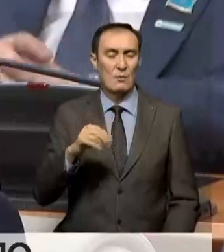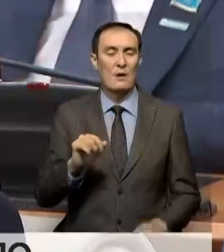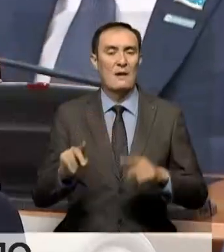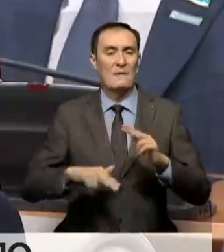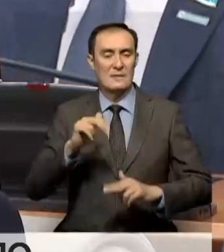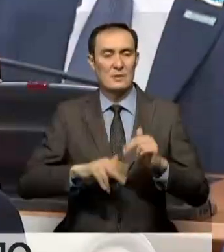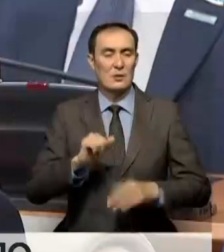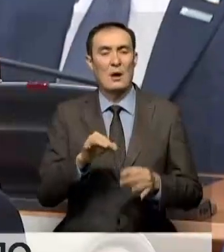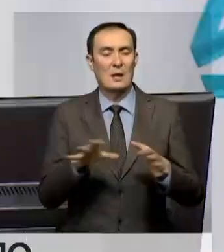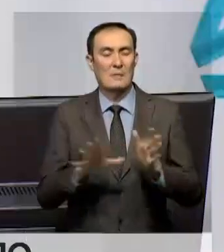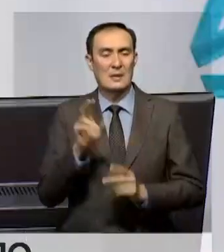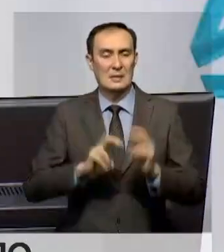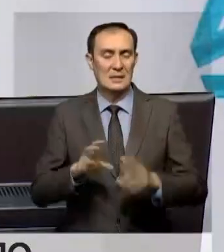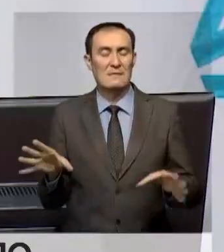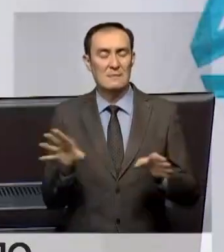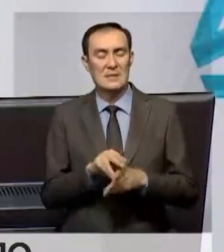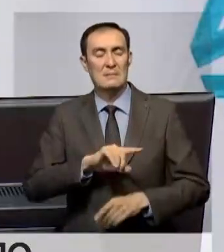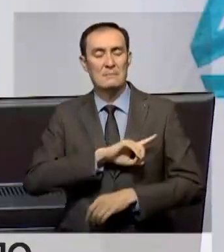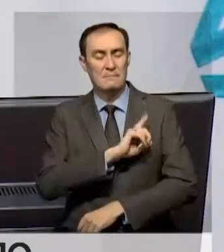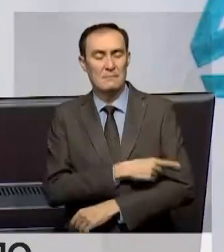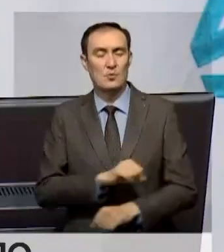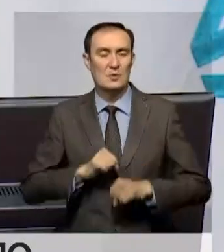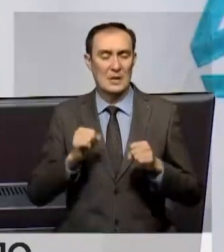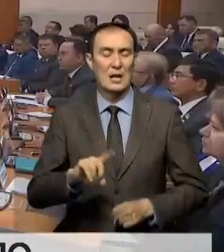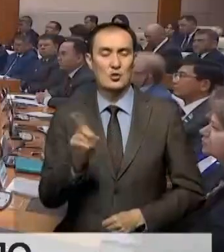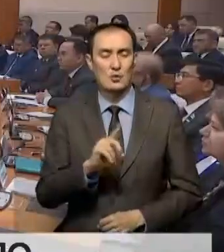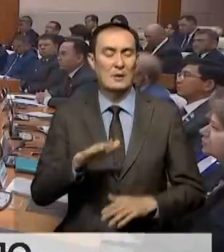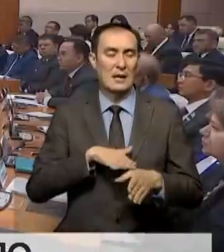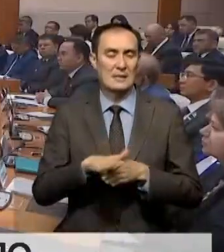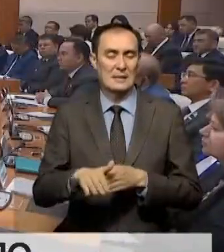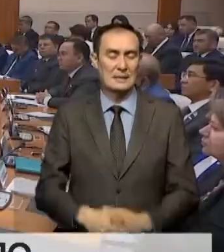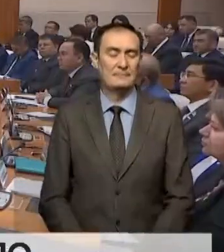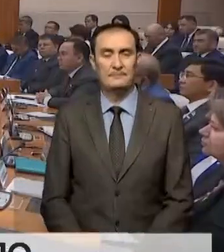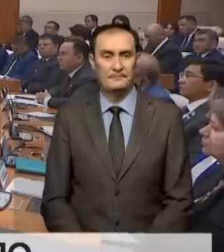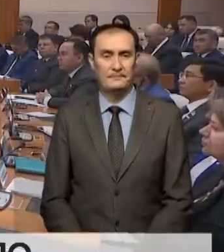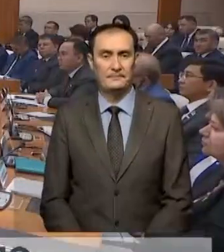по возведению АЭС и вместе с нами приложат все усилия для ее реализации.